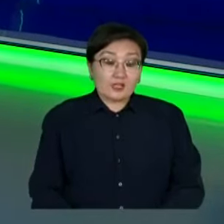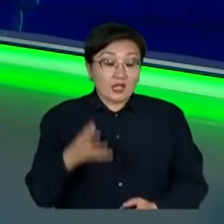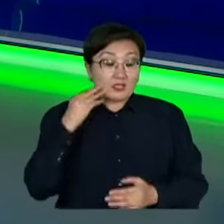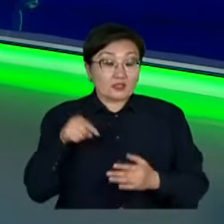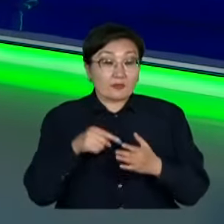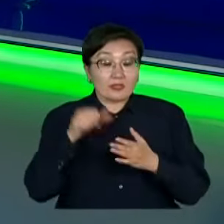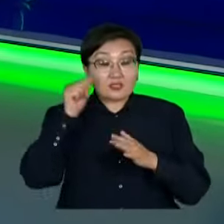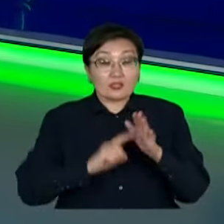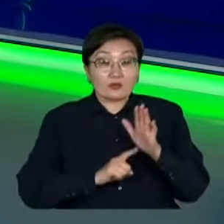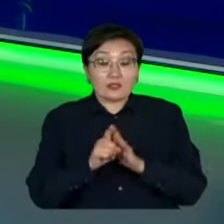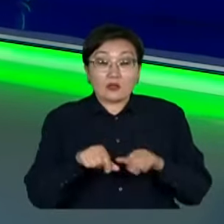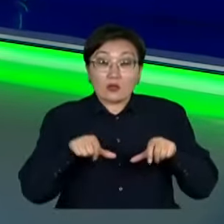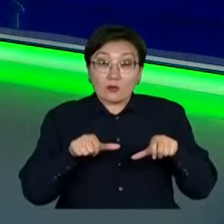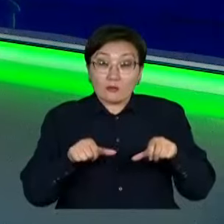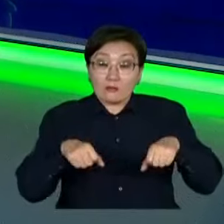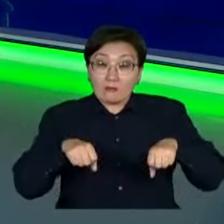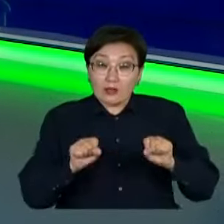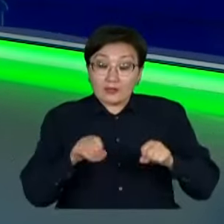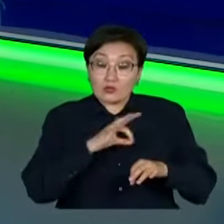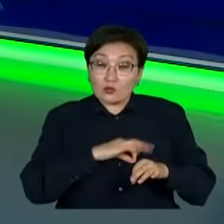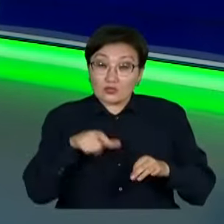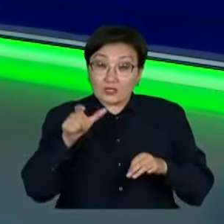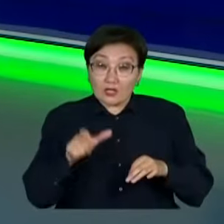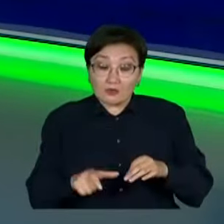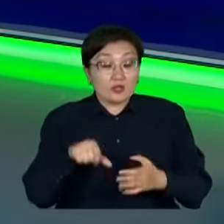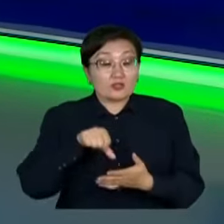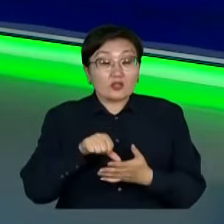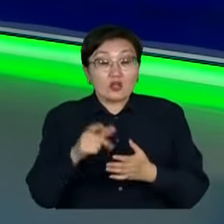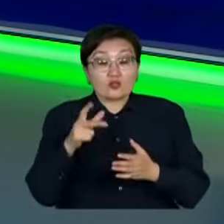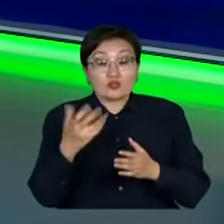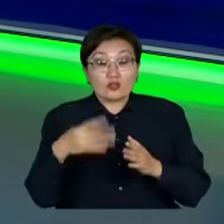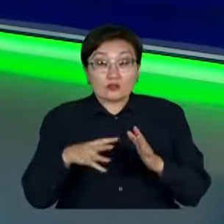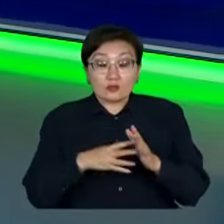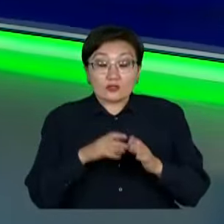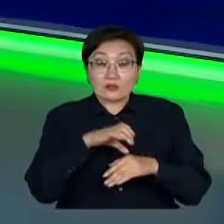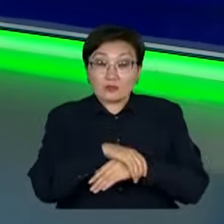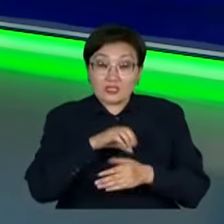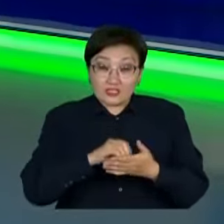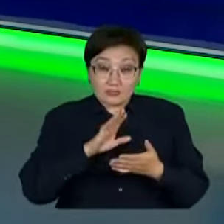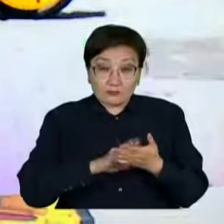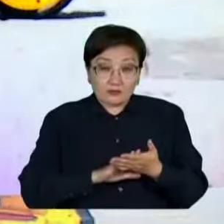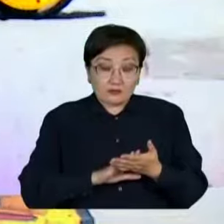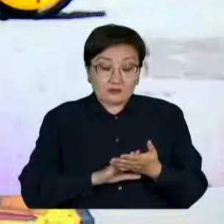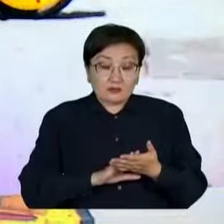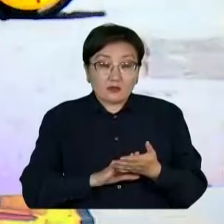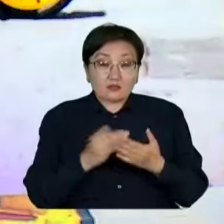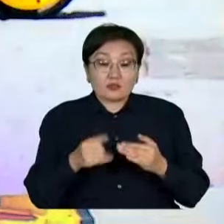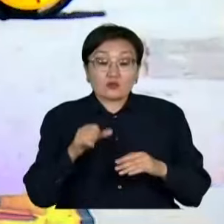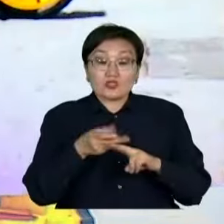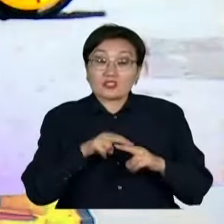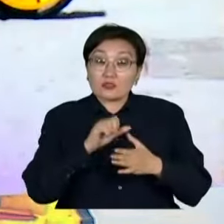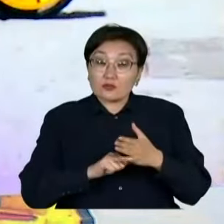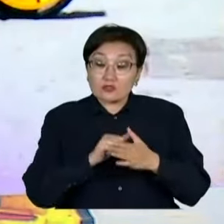Алматыда жыл басынан бері мопед тізгіндегендердің қатысуымен 359 жол көлік оқиғасы тіркеліпті. Соның